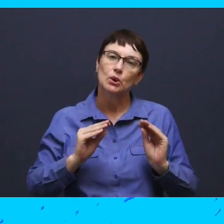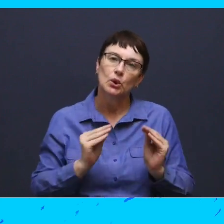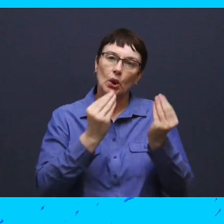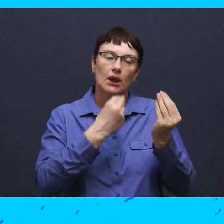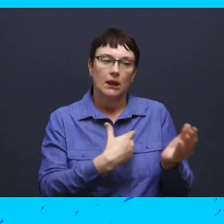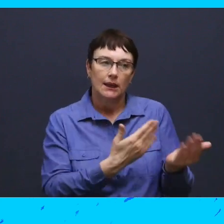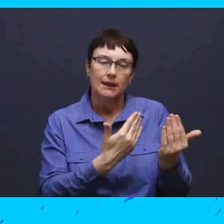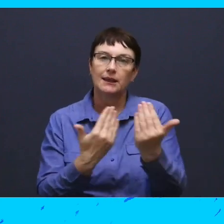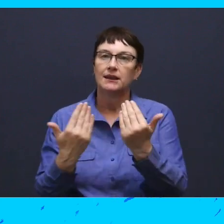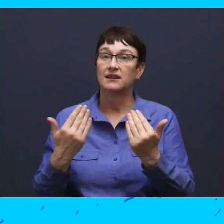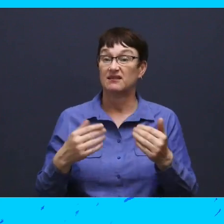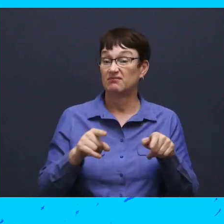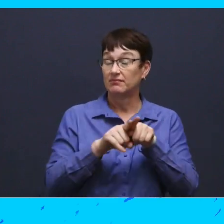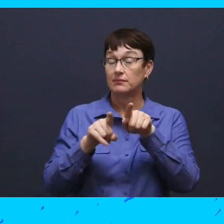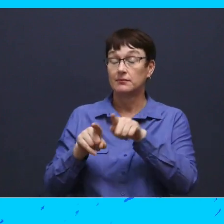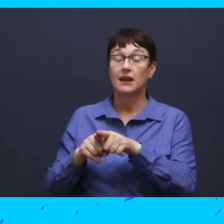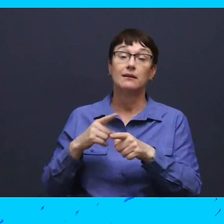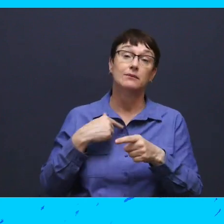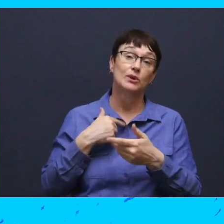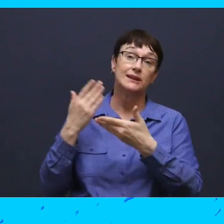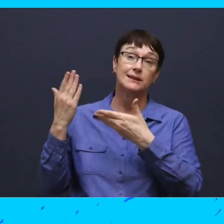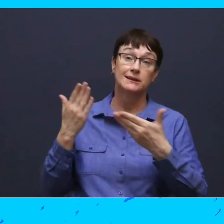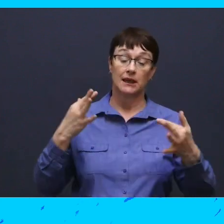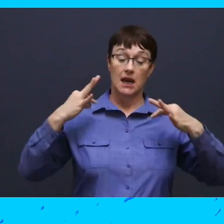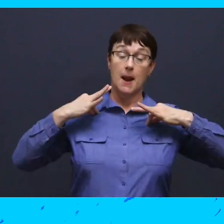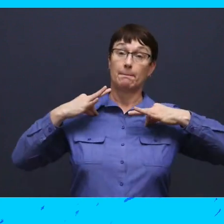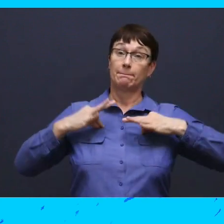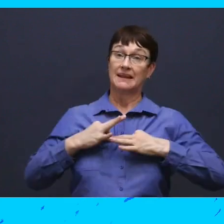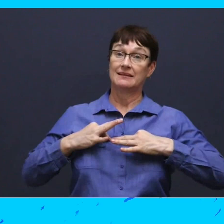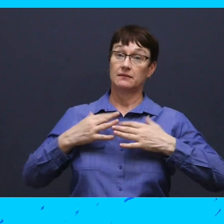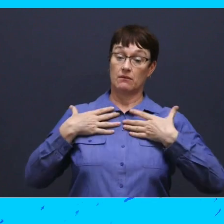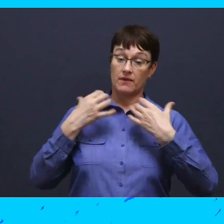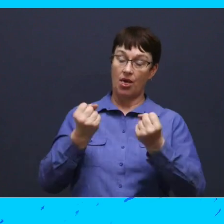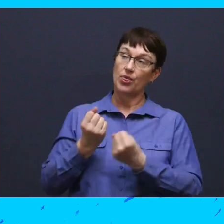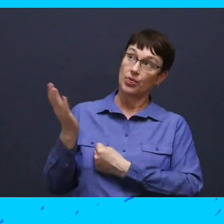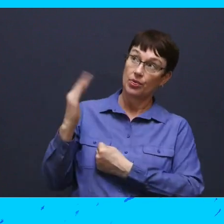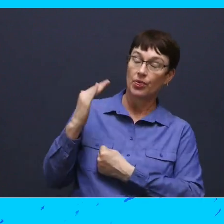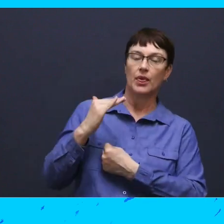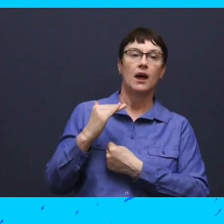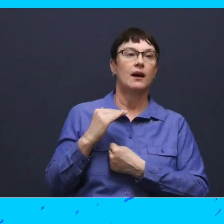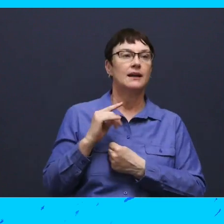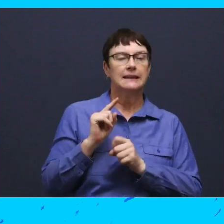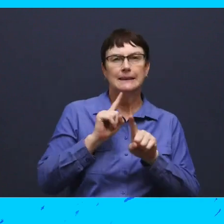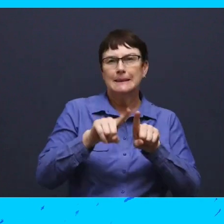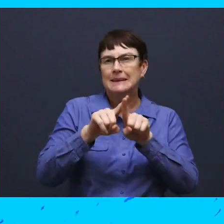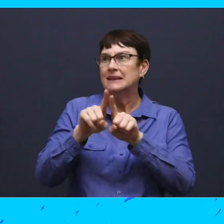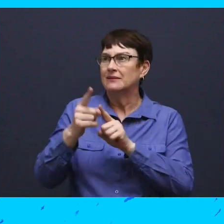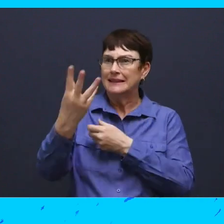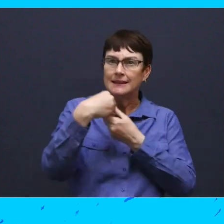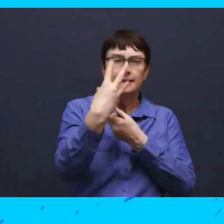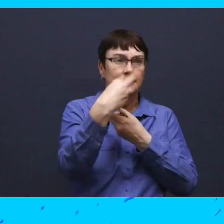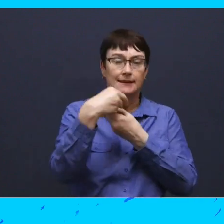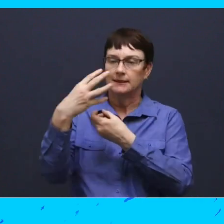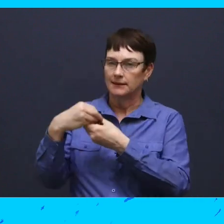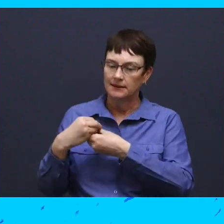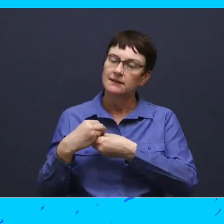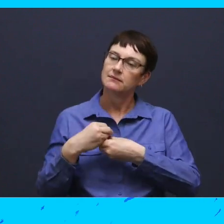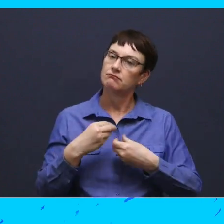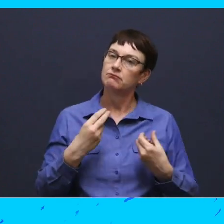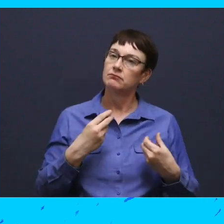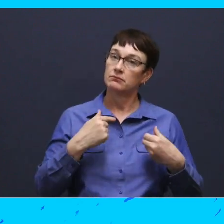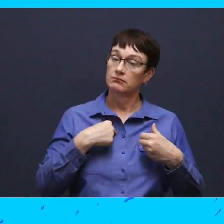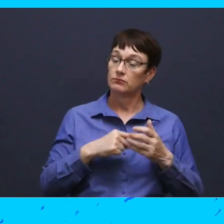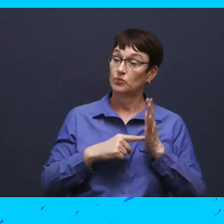créons alors des ateliers de discussion. Nous postons cela sur différentes